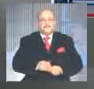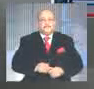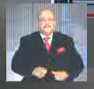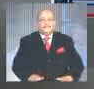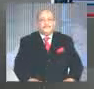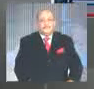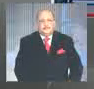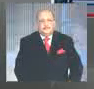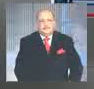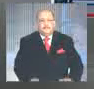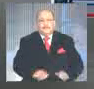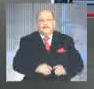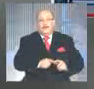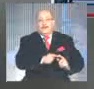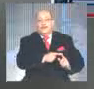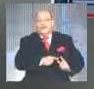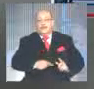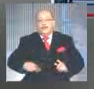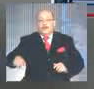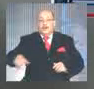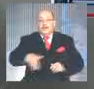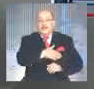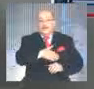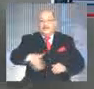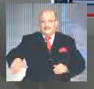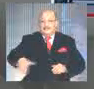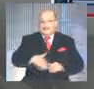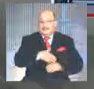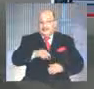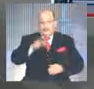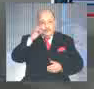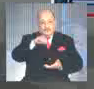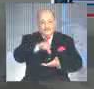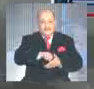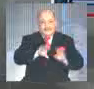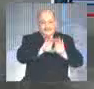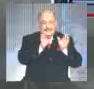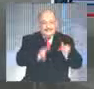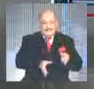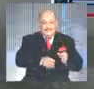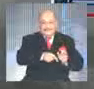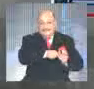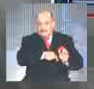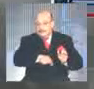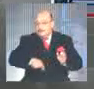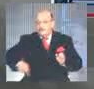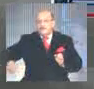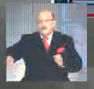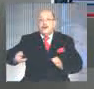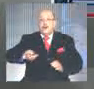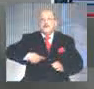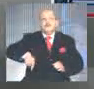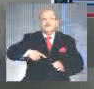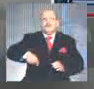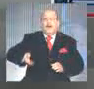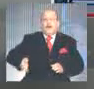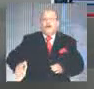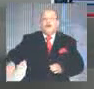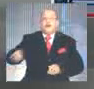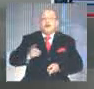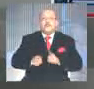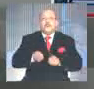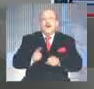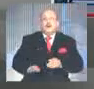بالعاصمة، ساحة باب سويقة، نهج باب سويقة، باب العلوج، شارع باب بنات، ساحة القصبة. كما يمنع